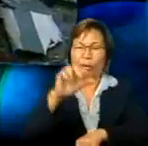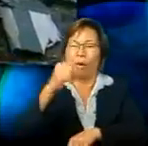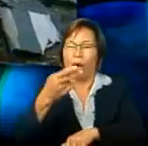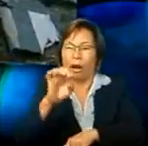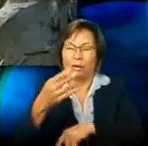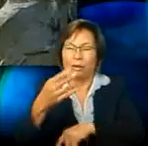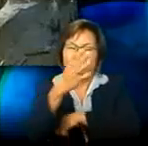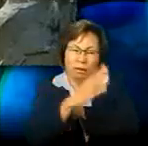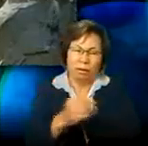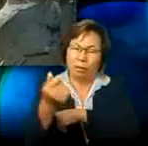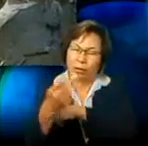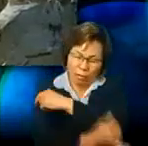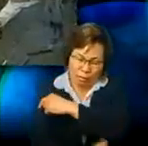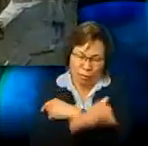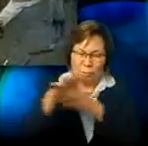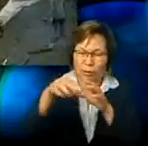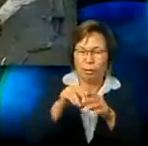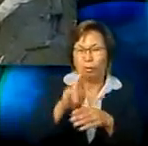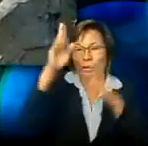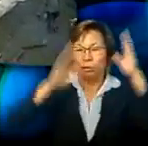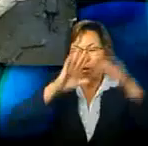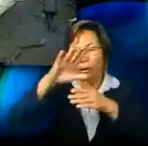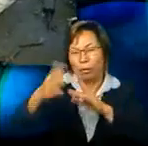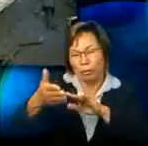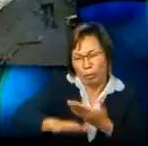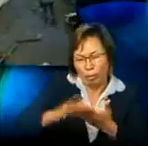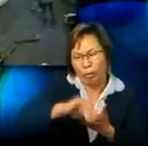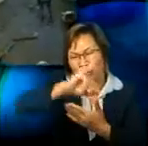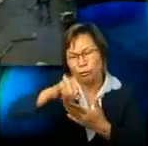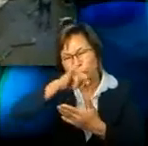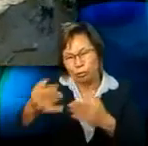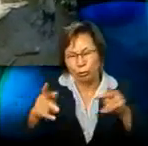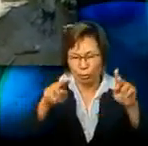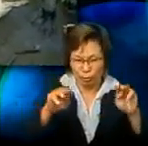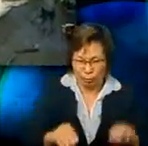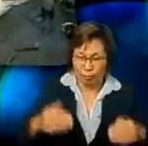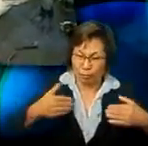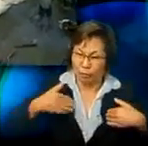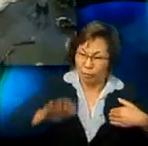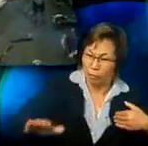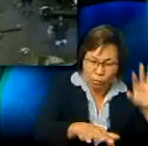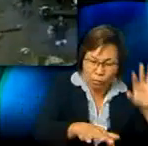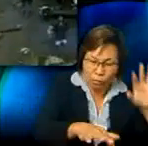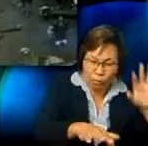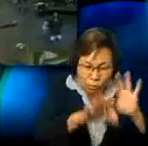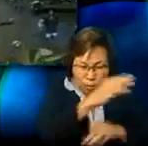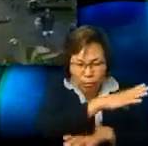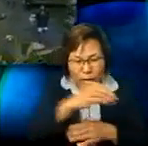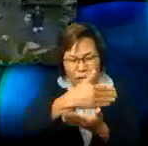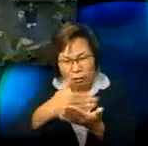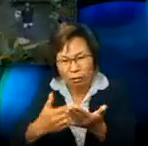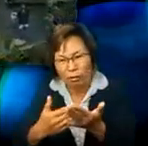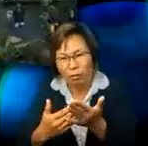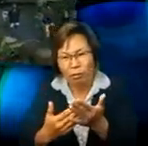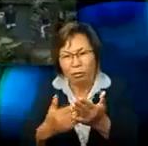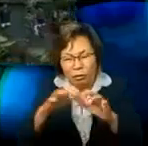beberapa buah negara, termasuk utara Malaysia yang mengorbankan berjuta-juta manusia. Ada di antaranya dapat dijumpai dan